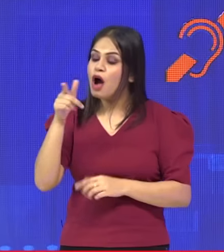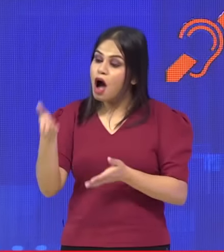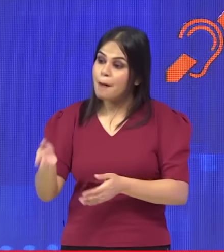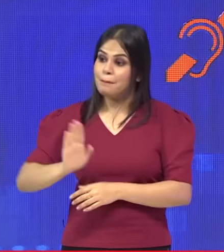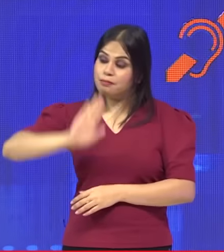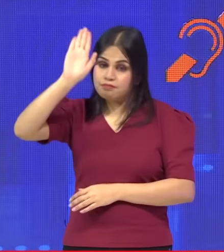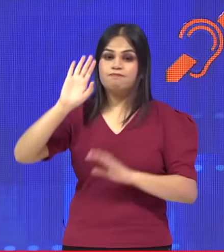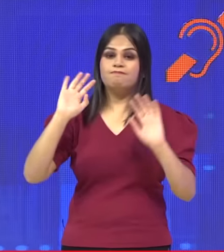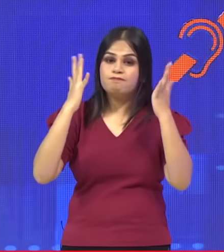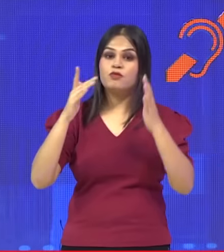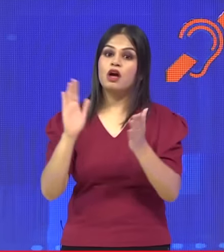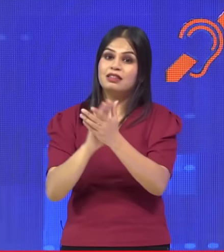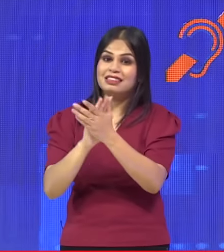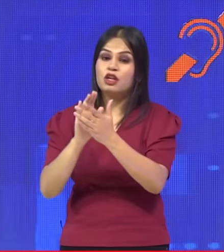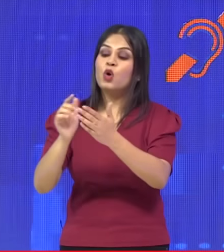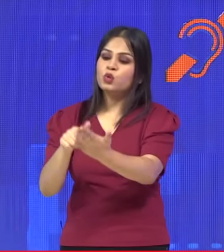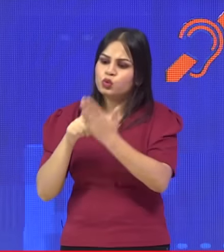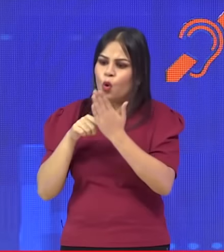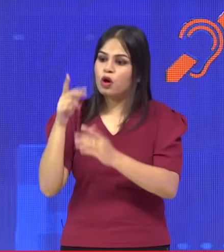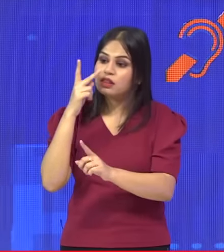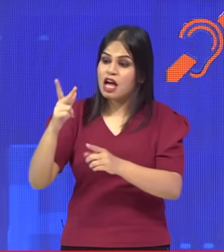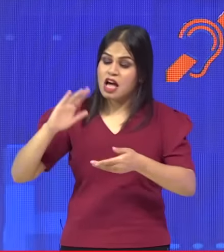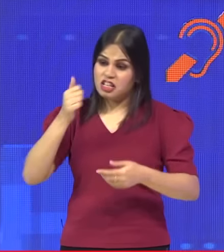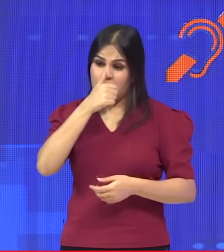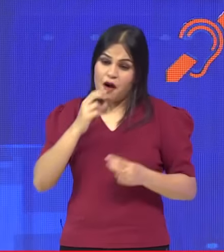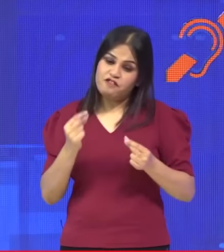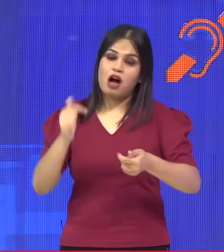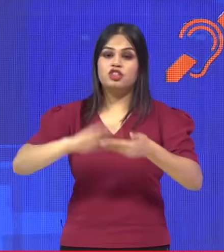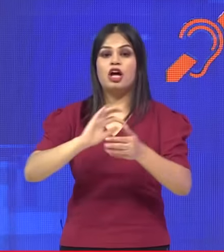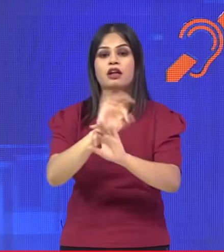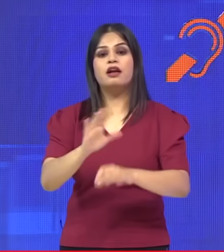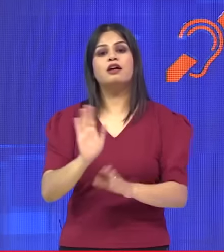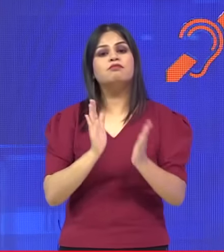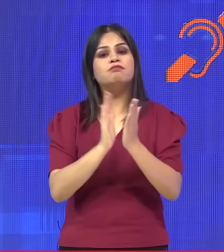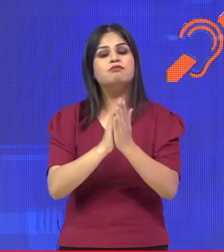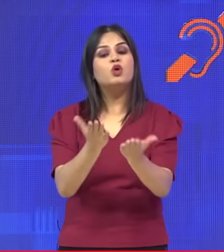कितने लोग चाहते हैं की सलमान खान जल्दी से जल्दी शादी कर ले